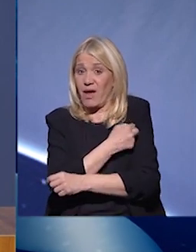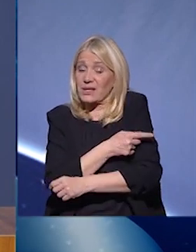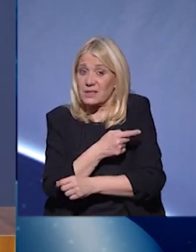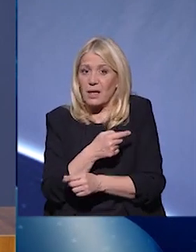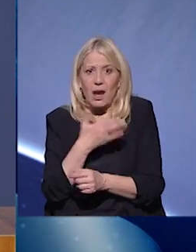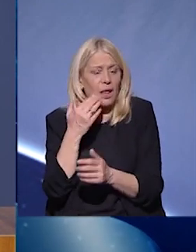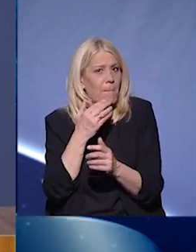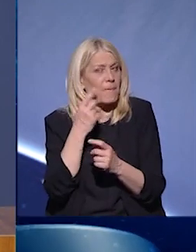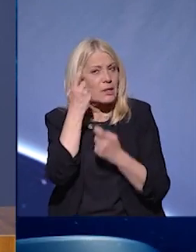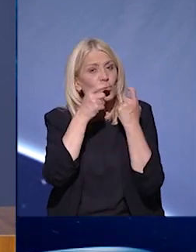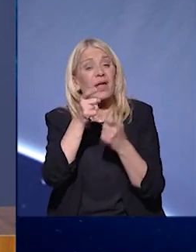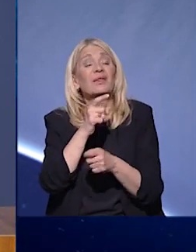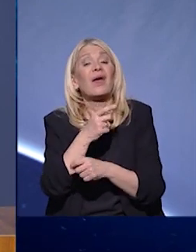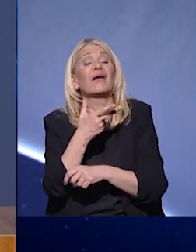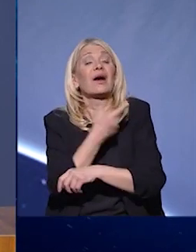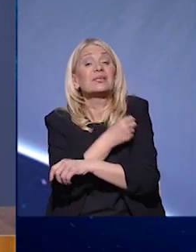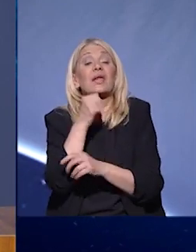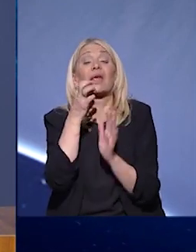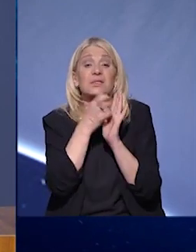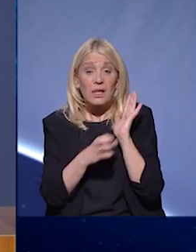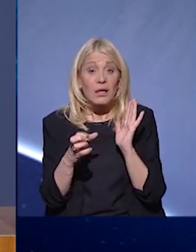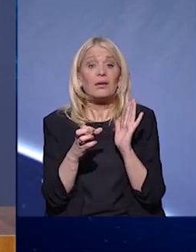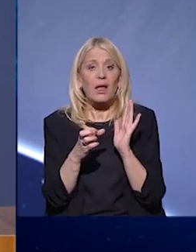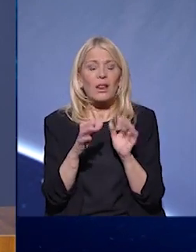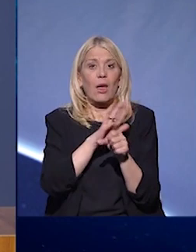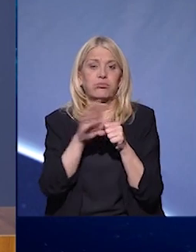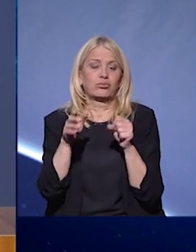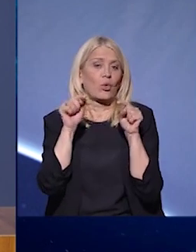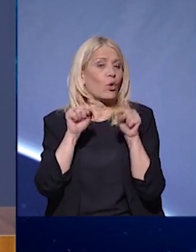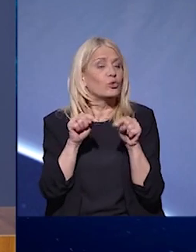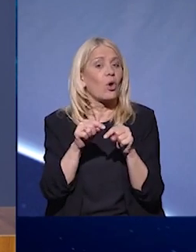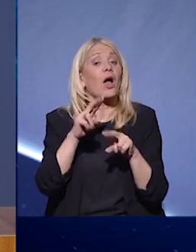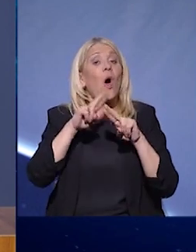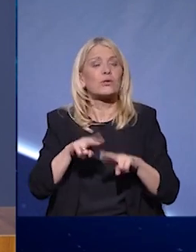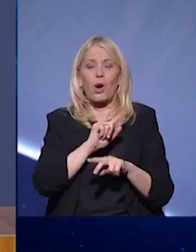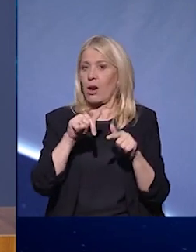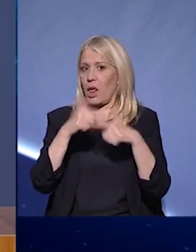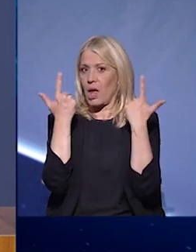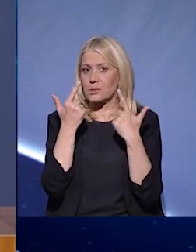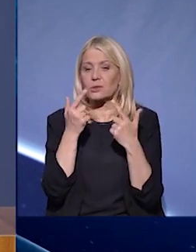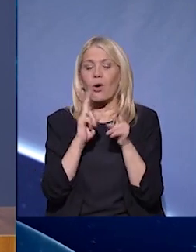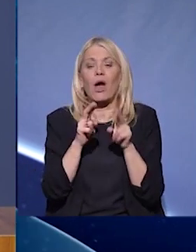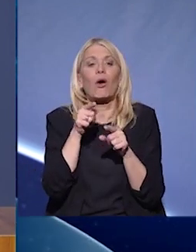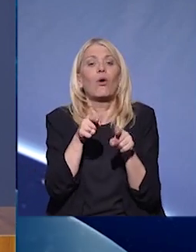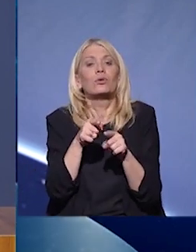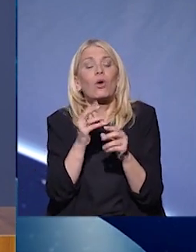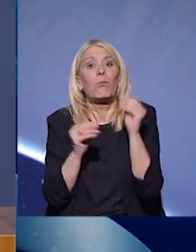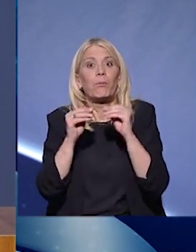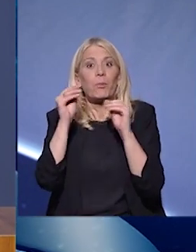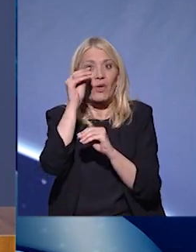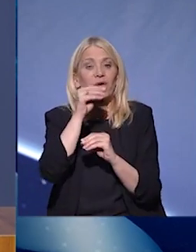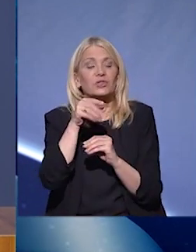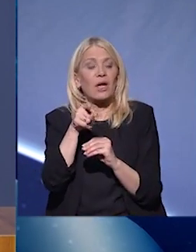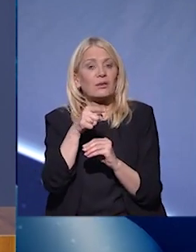da je kod te vakcinacije i dalje puno toga ostalo nejasno kako se to u stvari povećava,